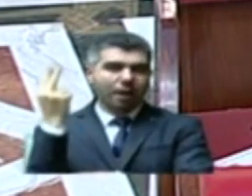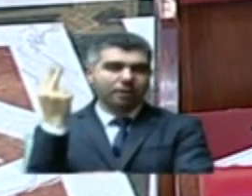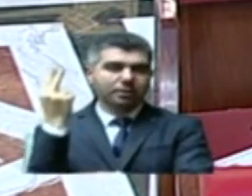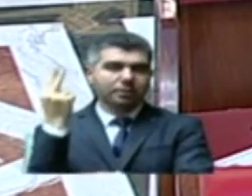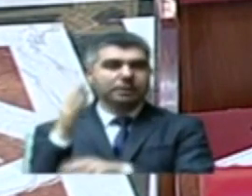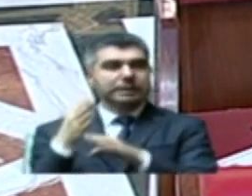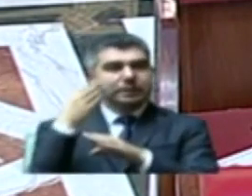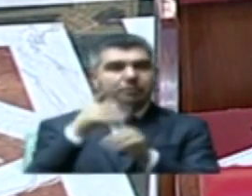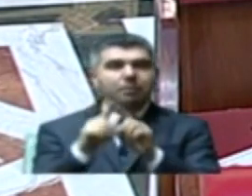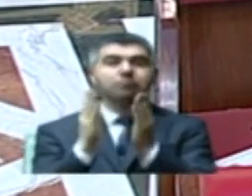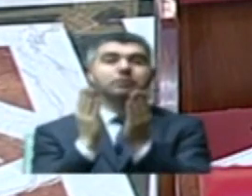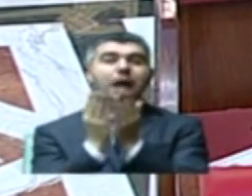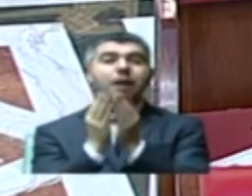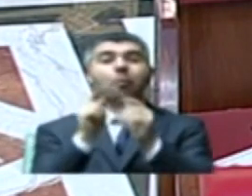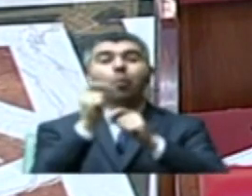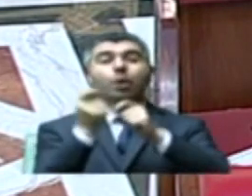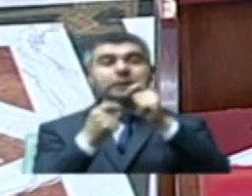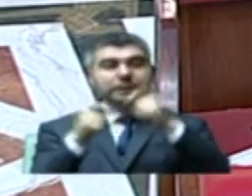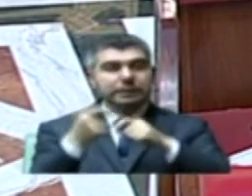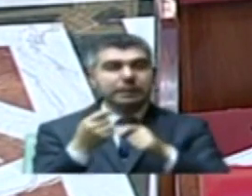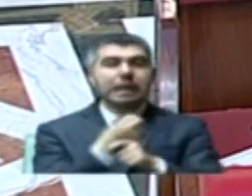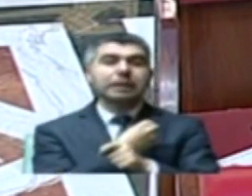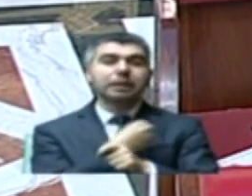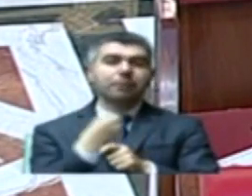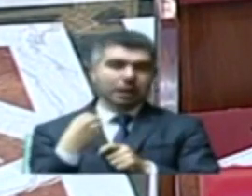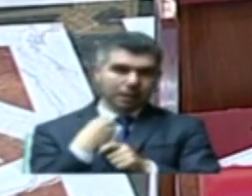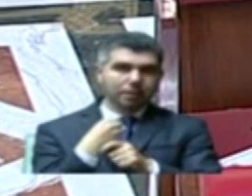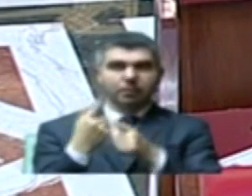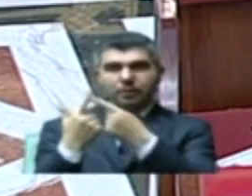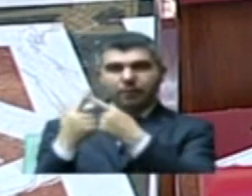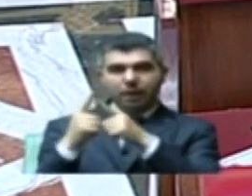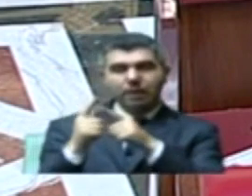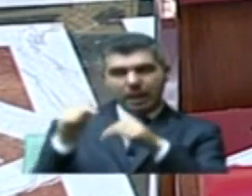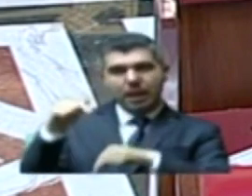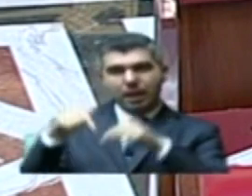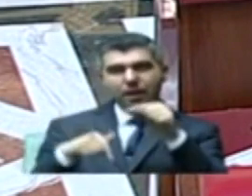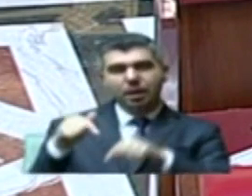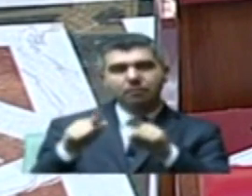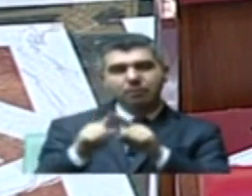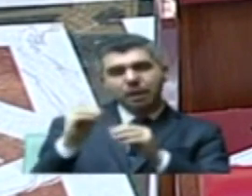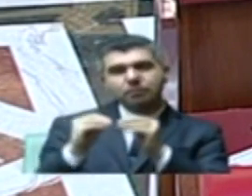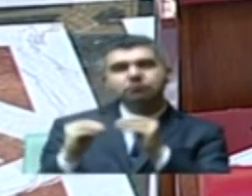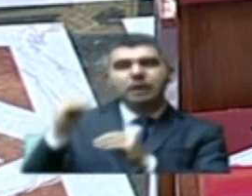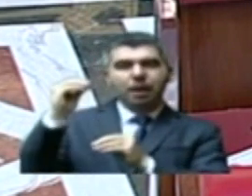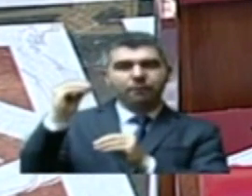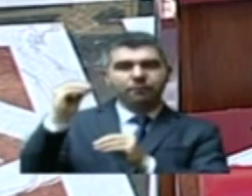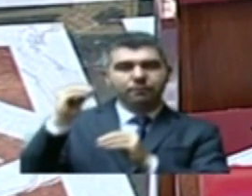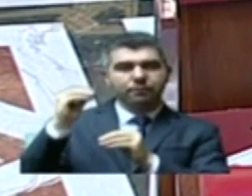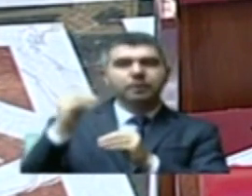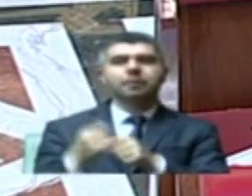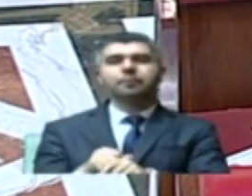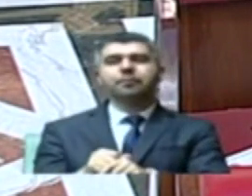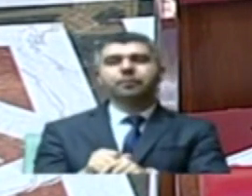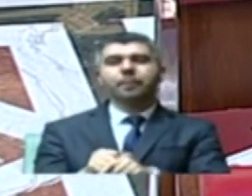بحال مدارس المهندسين وكليات الطب وغيرها، هذه لو طو دانسيرسيون فيها طالع نسبيا، وحنا